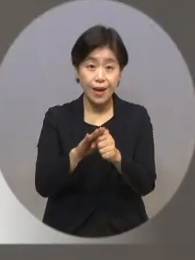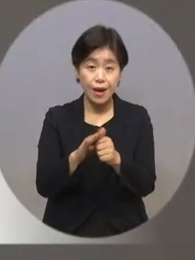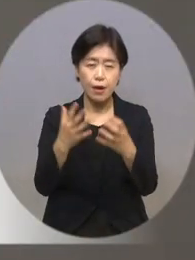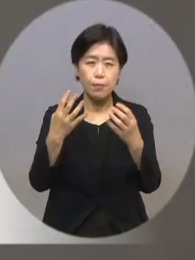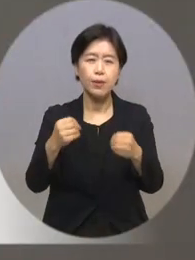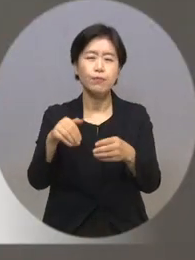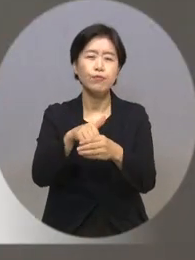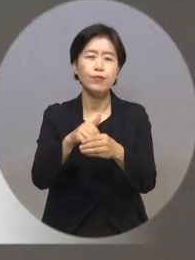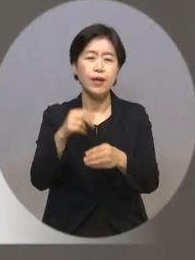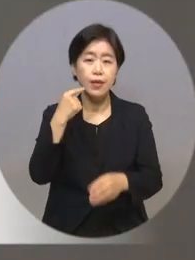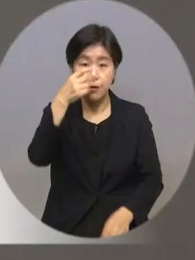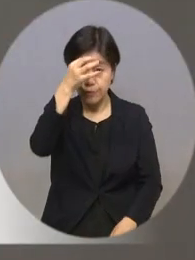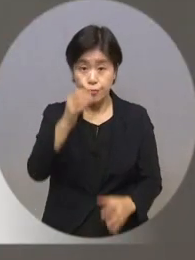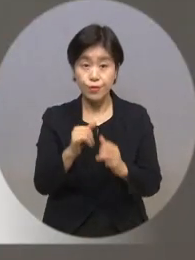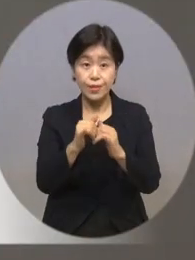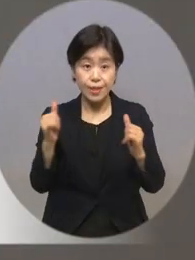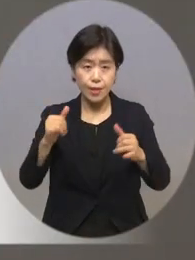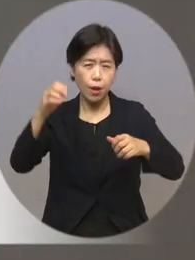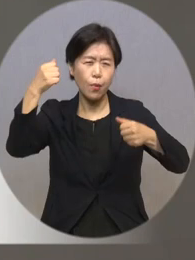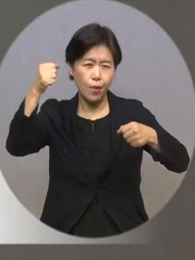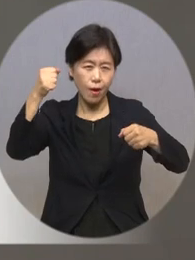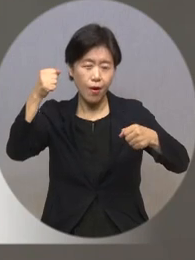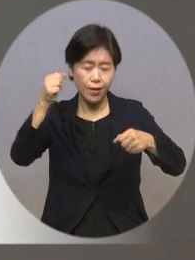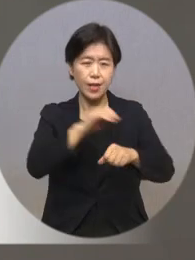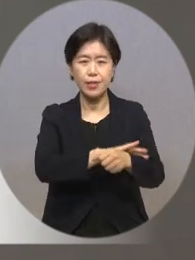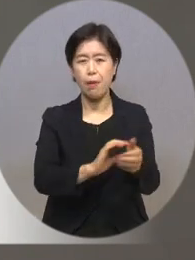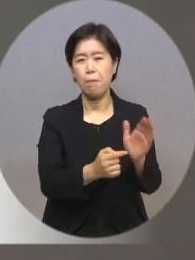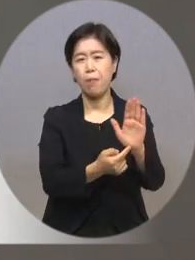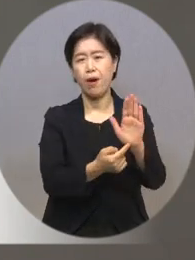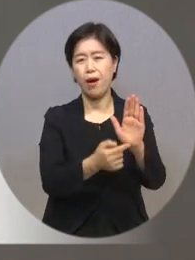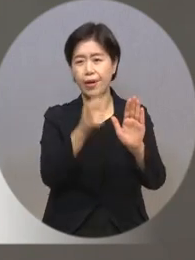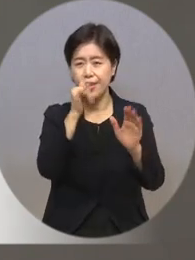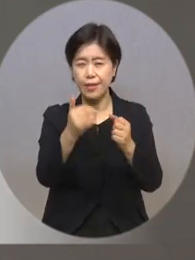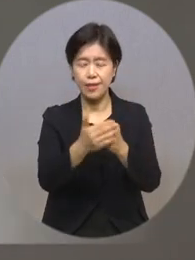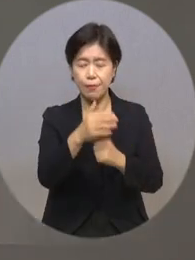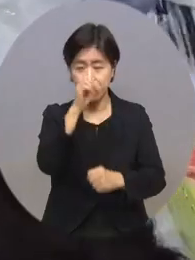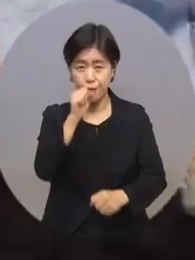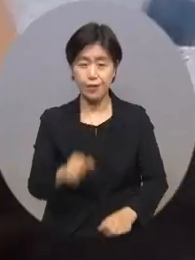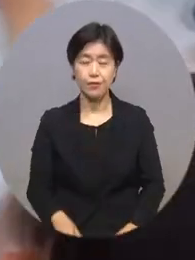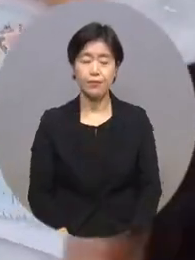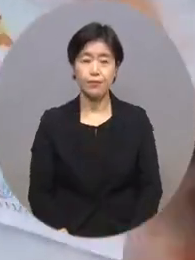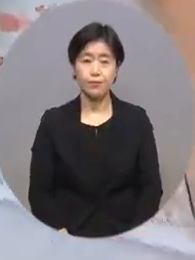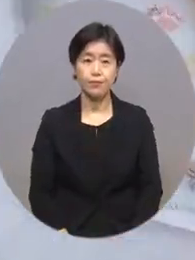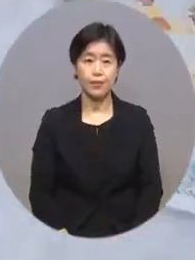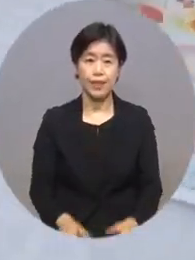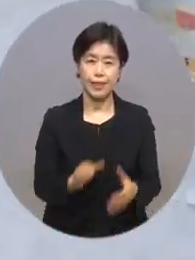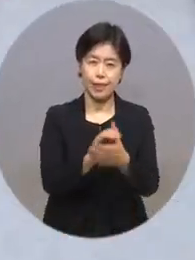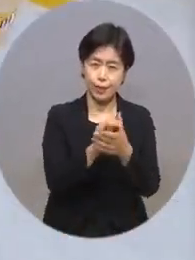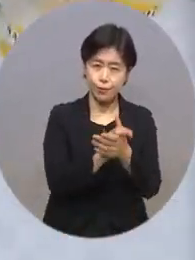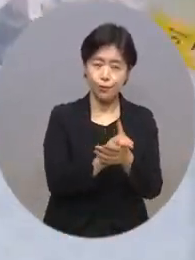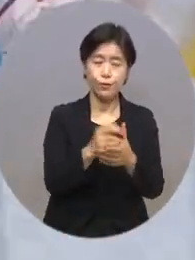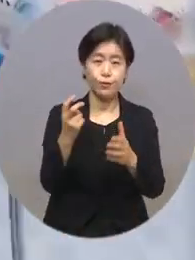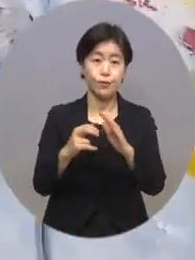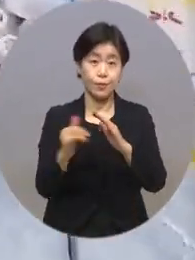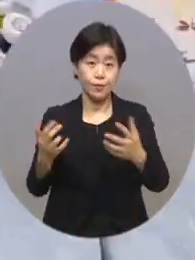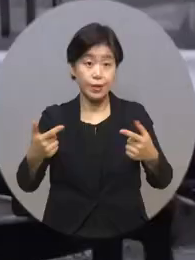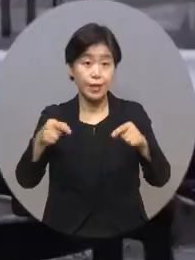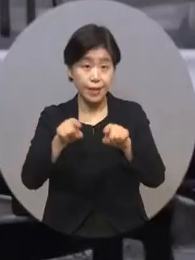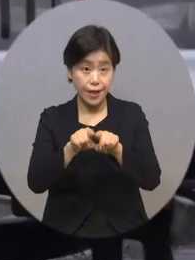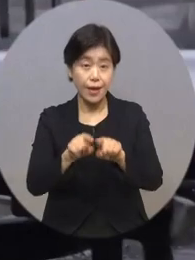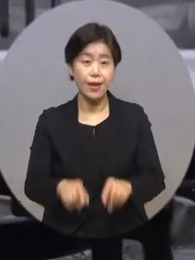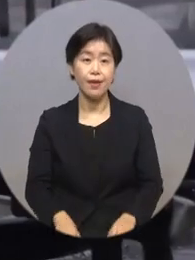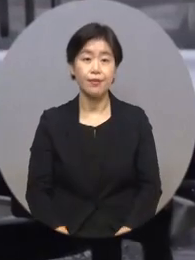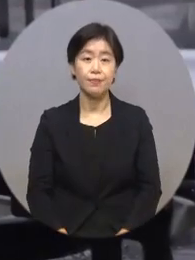문화예술인 여러분들의 공연으로 아름답게 마무리할 수 있다니 더욱 뜻깊은 것 같습니다. 친구들과 함께 또는 가족과